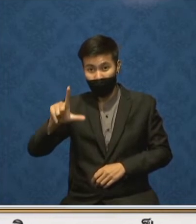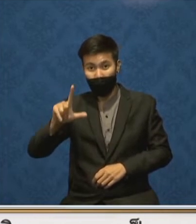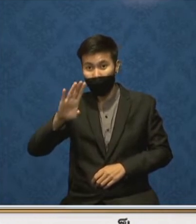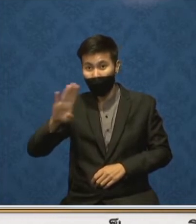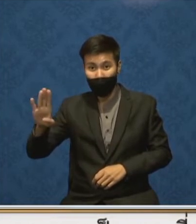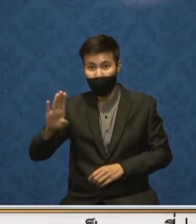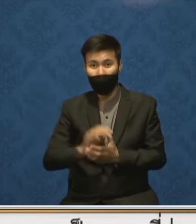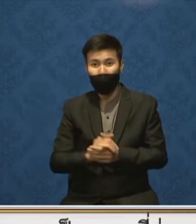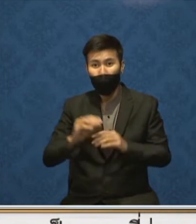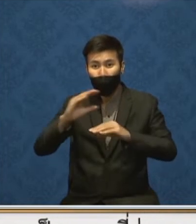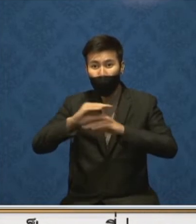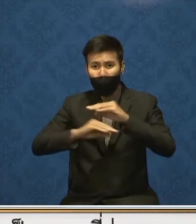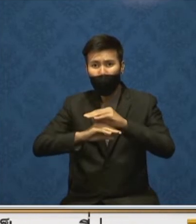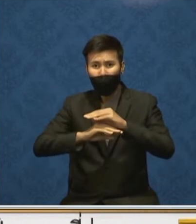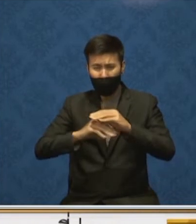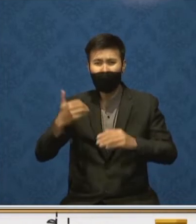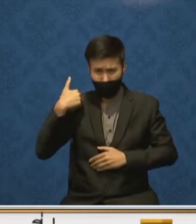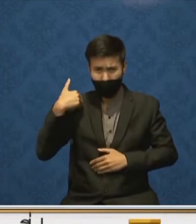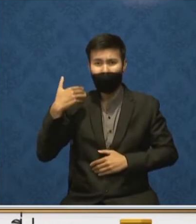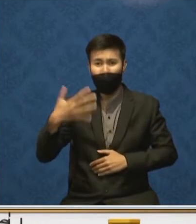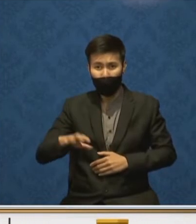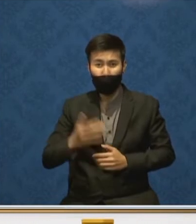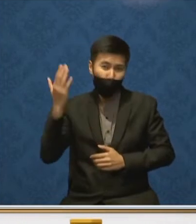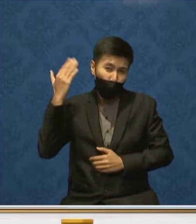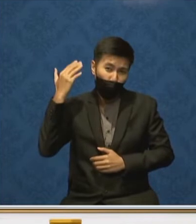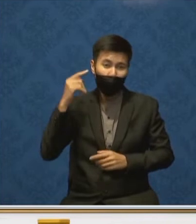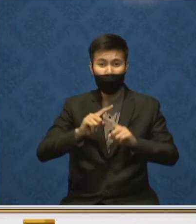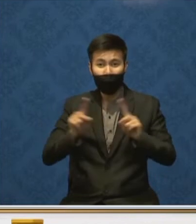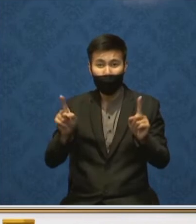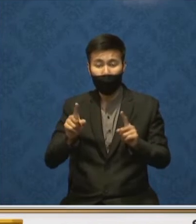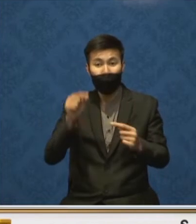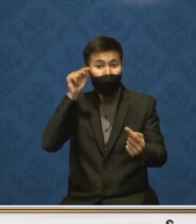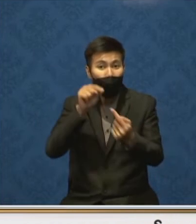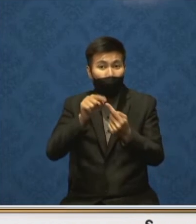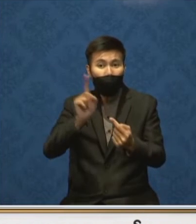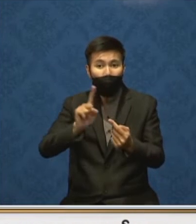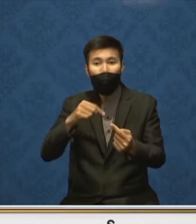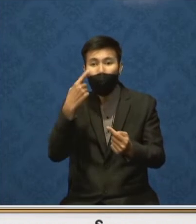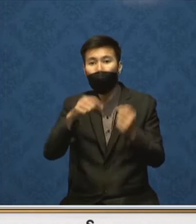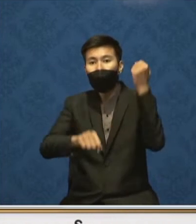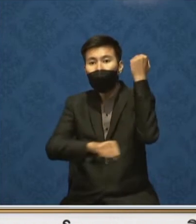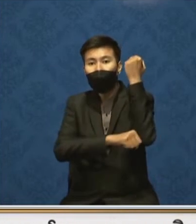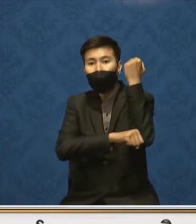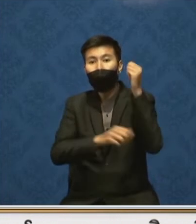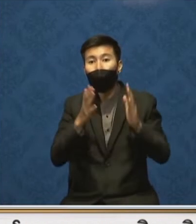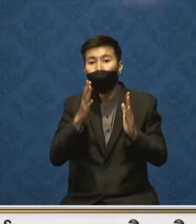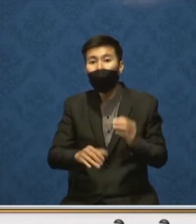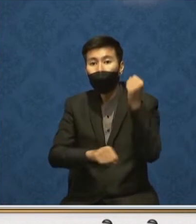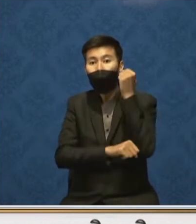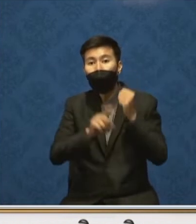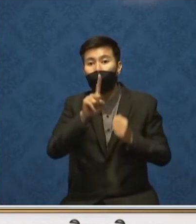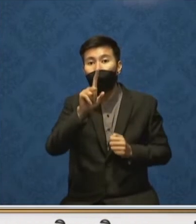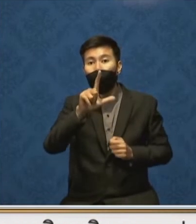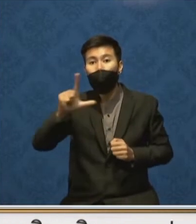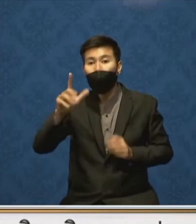มัก็คอเปโครงกที่มเคยมอยู่แล้ทั้นั้นนะคะแต่ว่ากคือพุ้งไปที่เป้าของคนจนที่สมาพับอกไ้วามีอยู่ 1 ล้านคนนะ